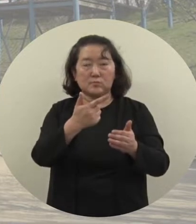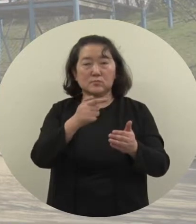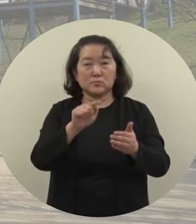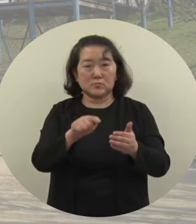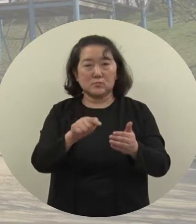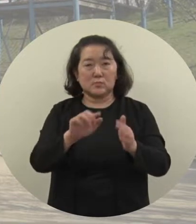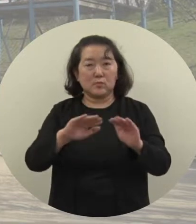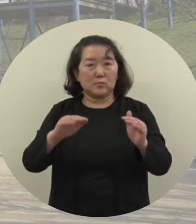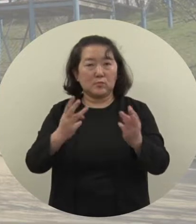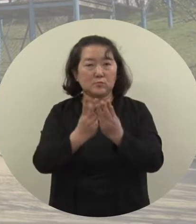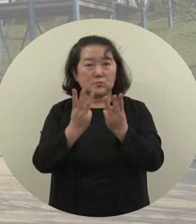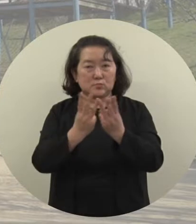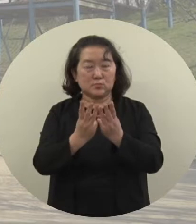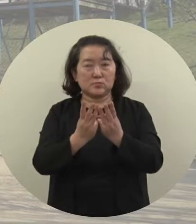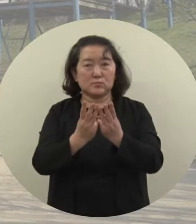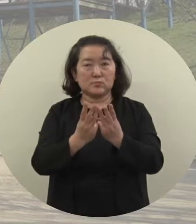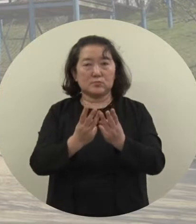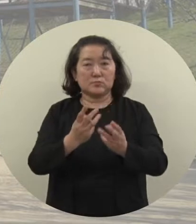数は合わせて